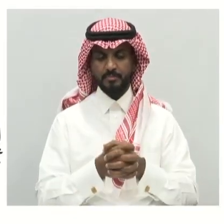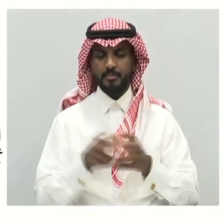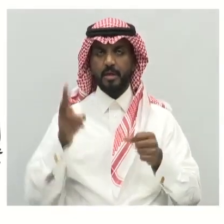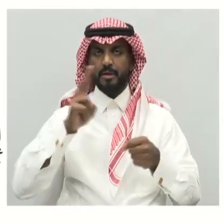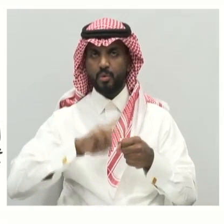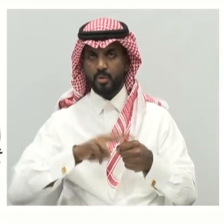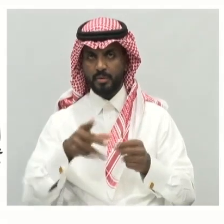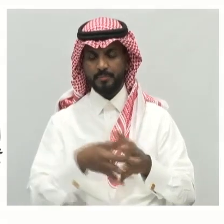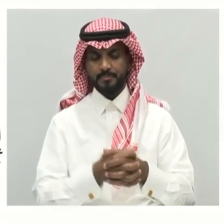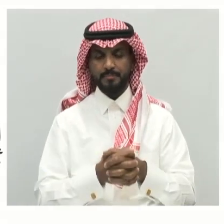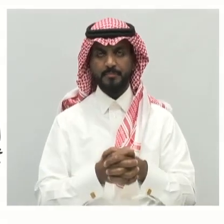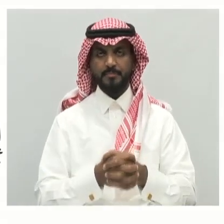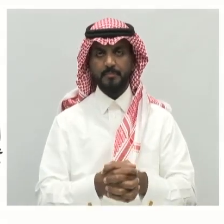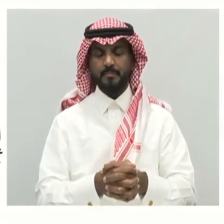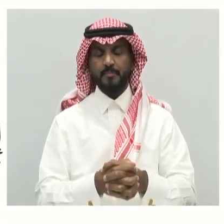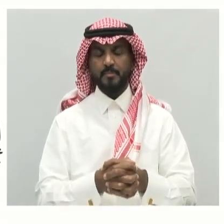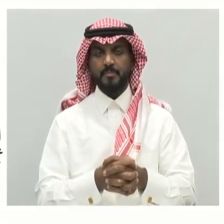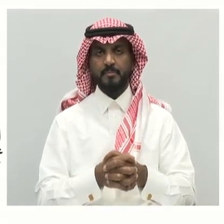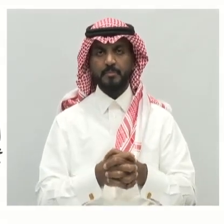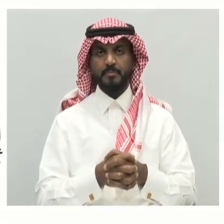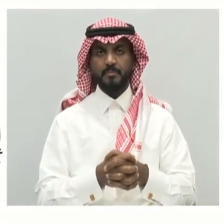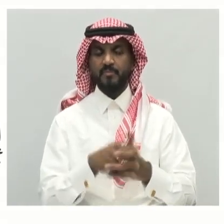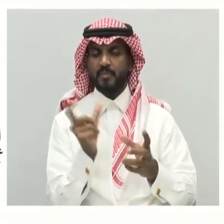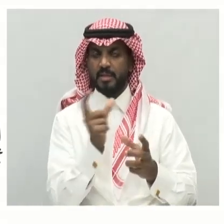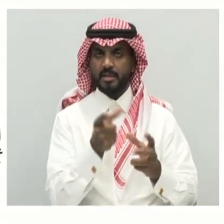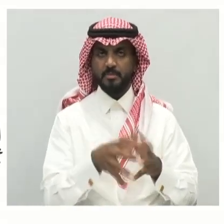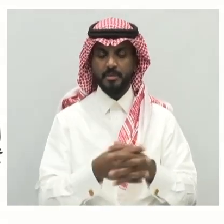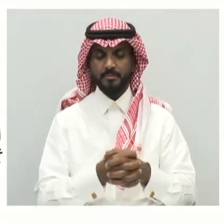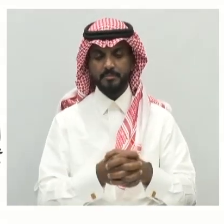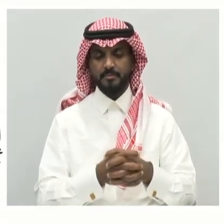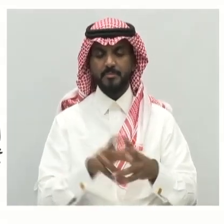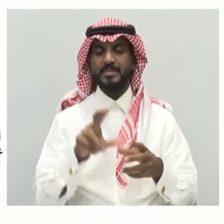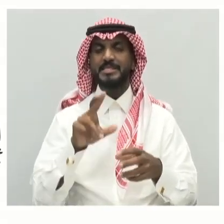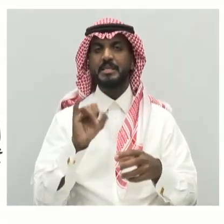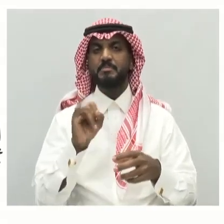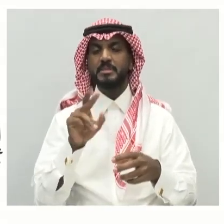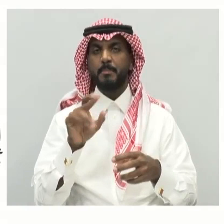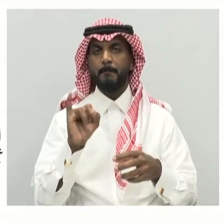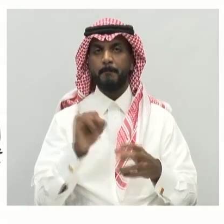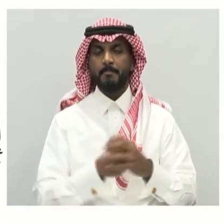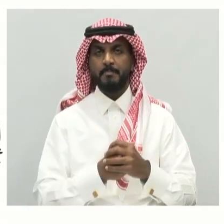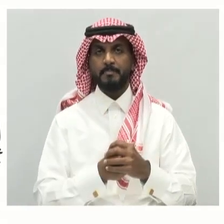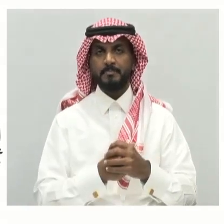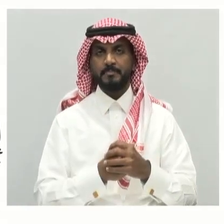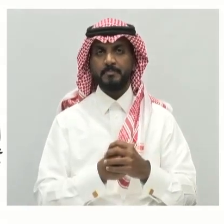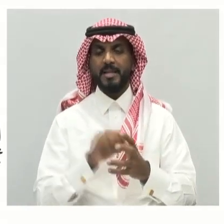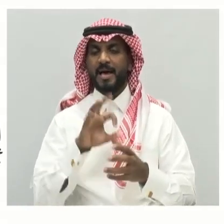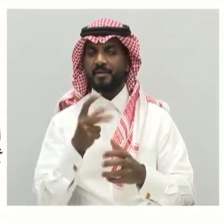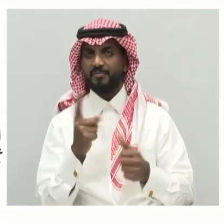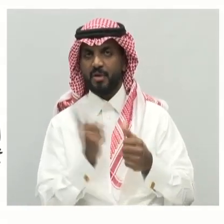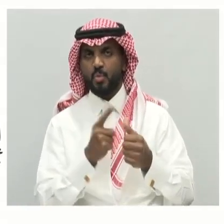شاهدوا معي هنا في هذه الكلمه كلمه زمزم الحرف